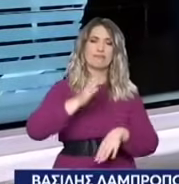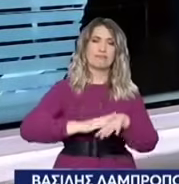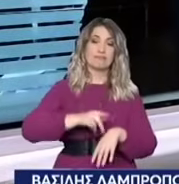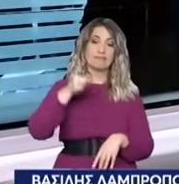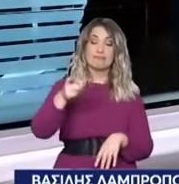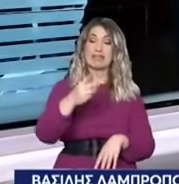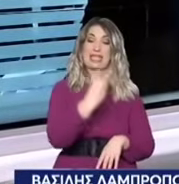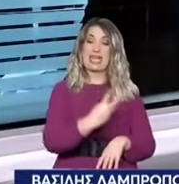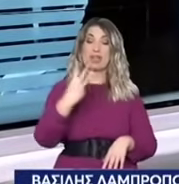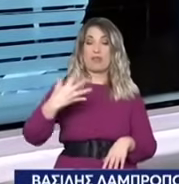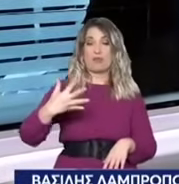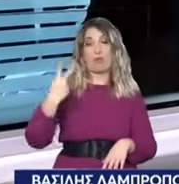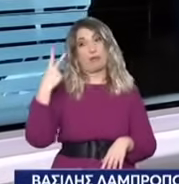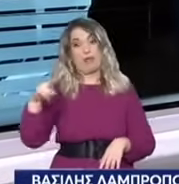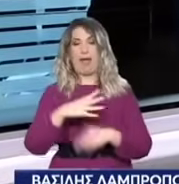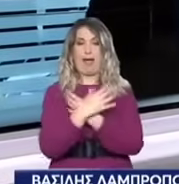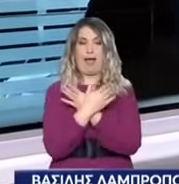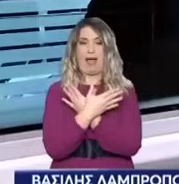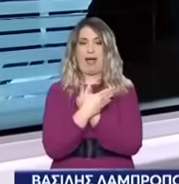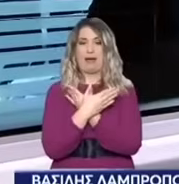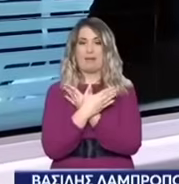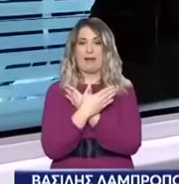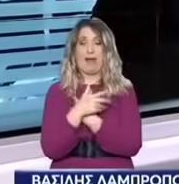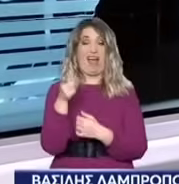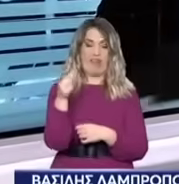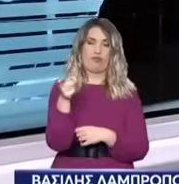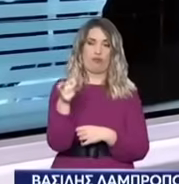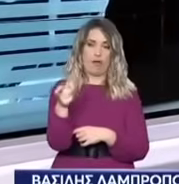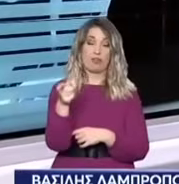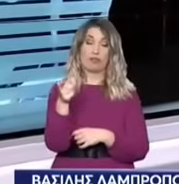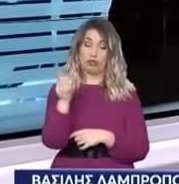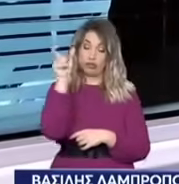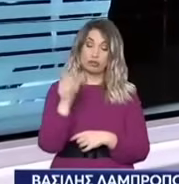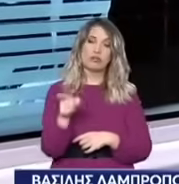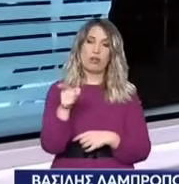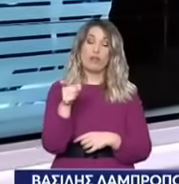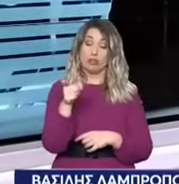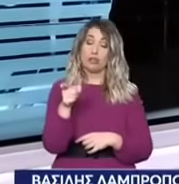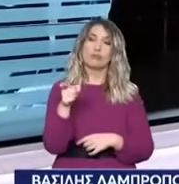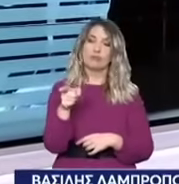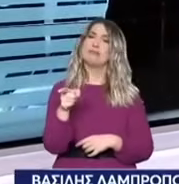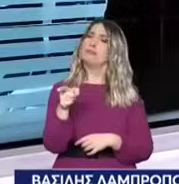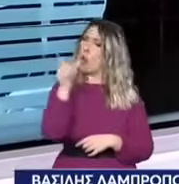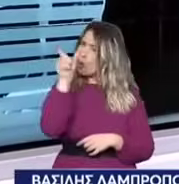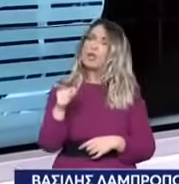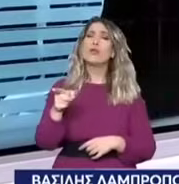33χρονο νεαρό Αλβανό ότι ήταν ο δράστης κλοπής. Όπως είχε πει, ο Αλβανός αυτός εργαζόταν